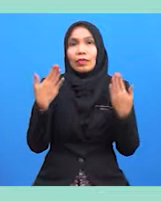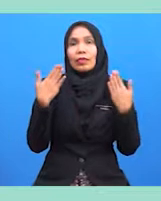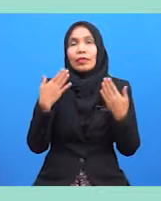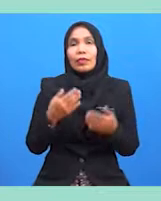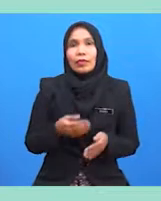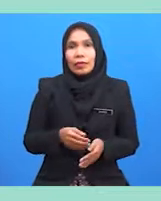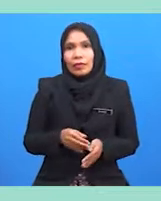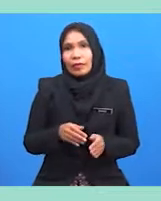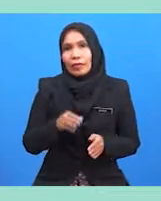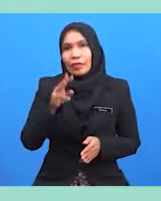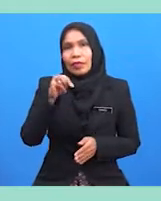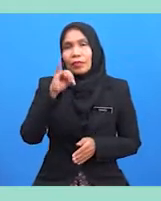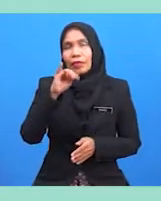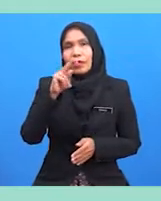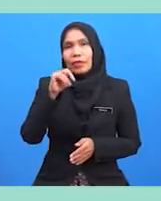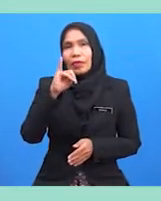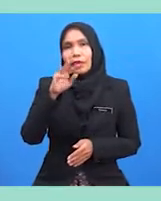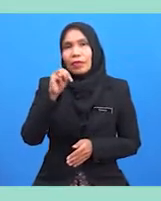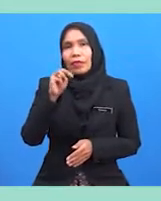sandaran minimum